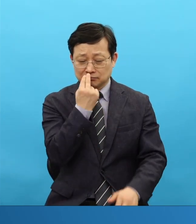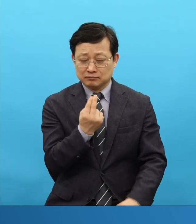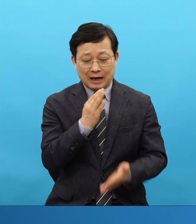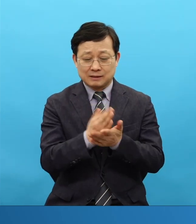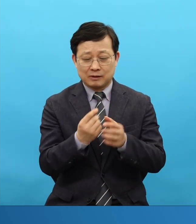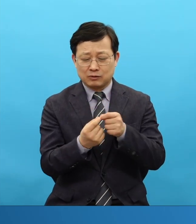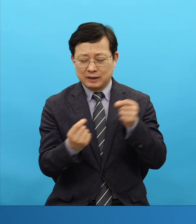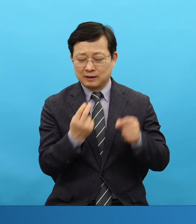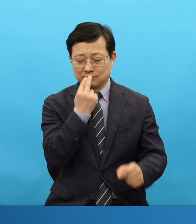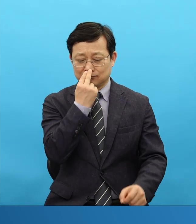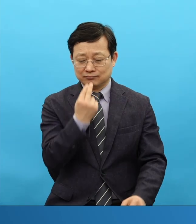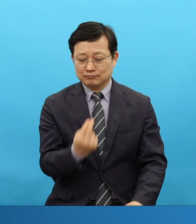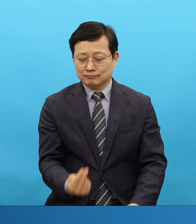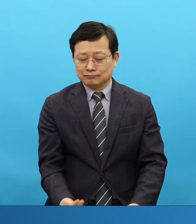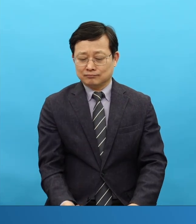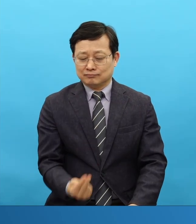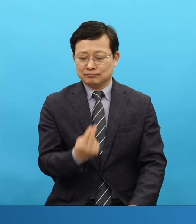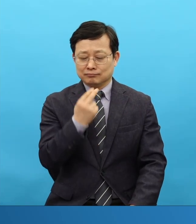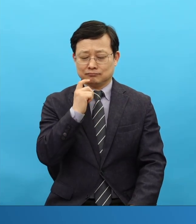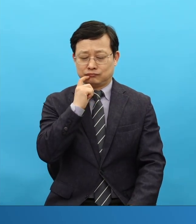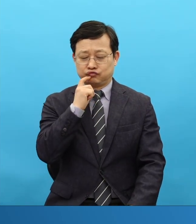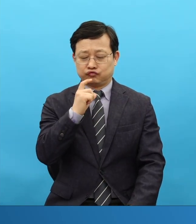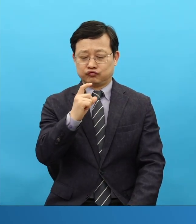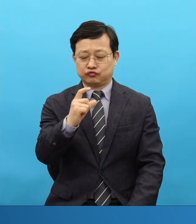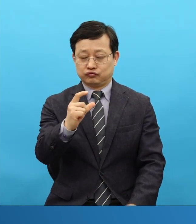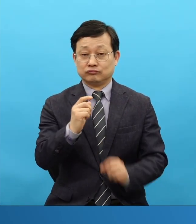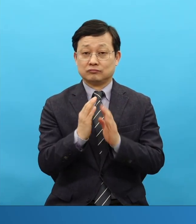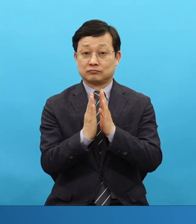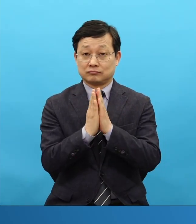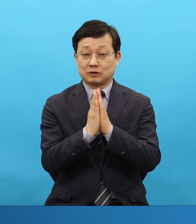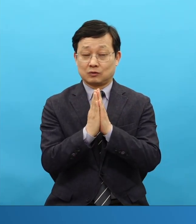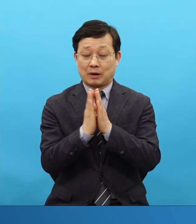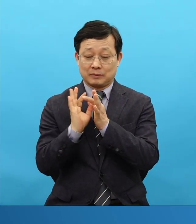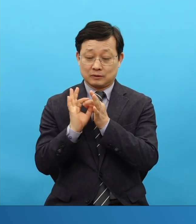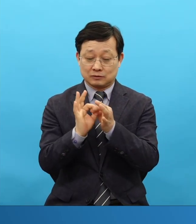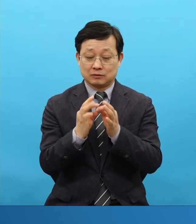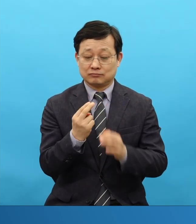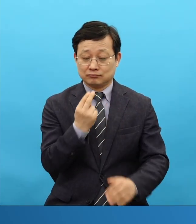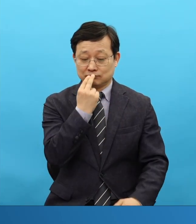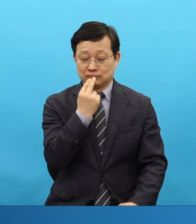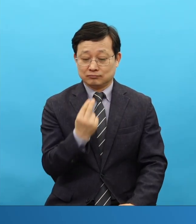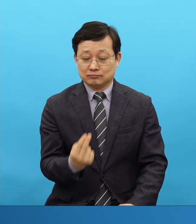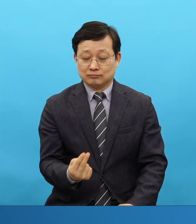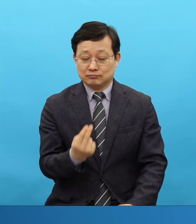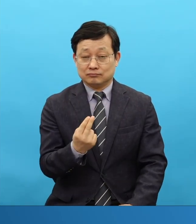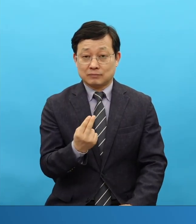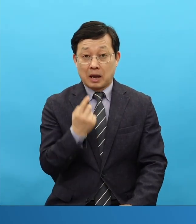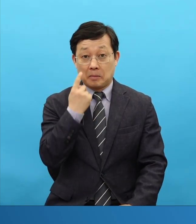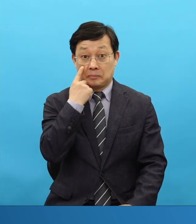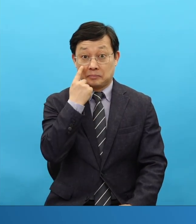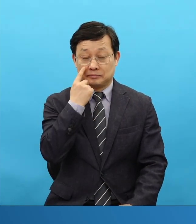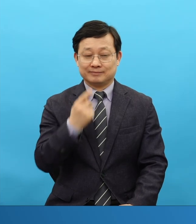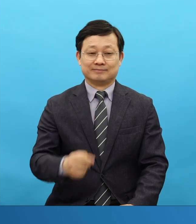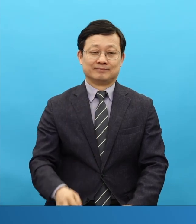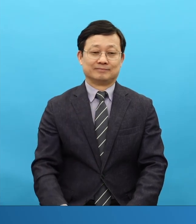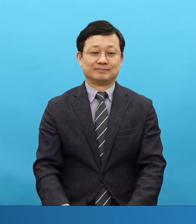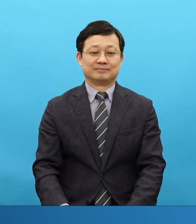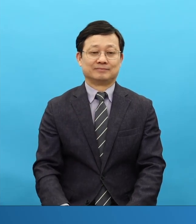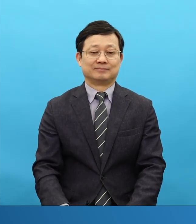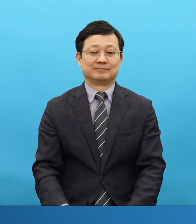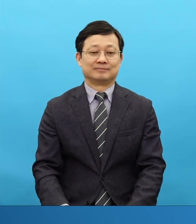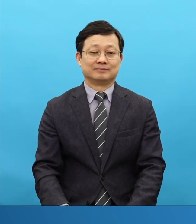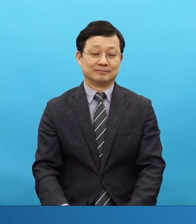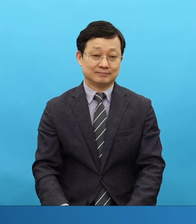where we're going to be sick next, but continuous means to continuously breathe in and out. 그래서 한